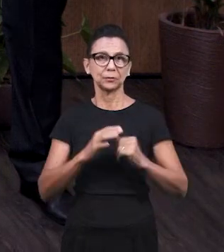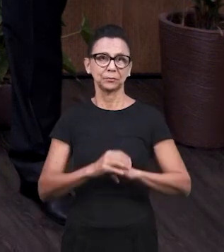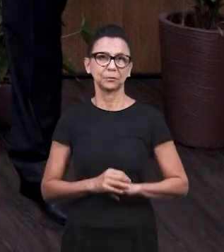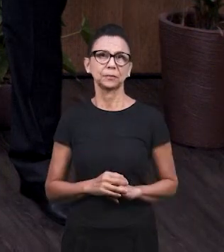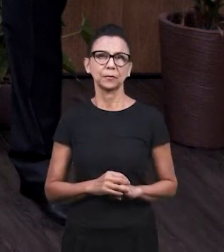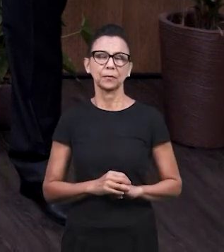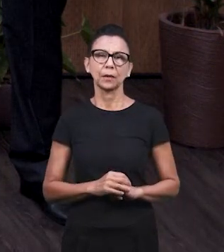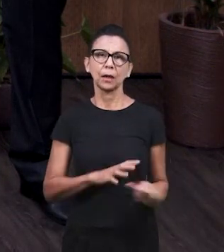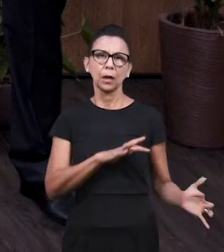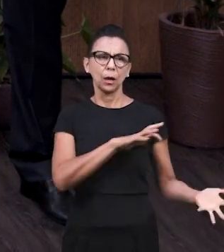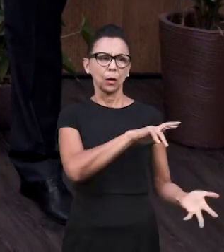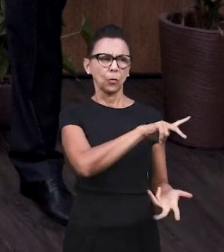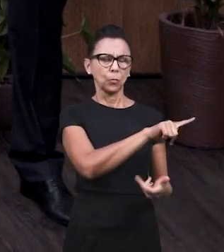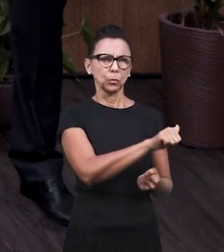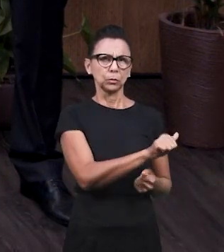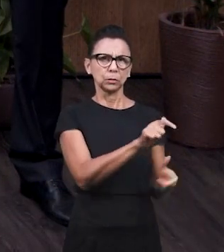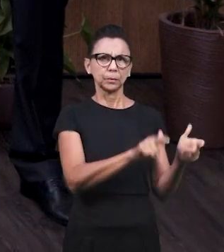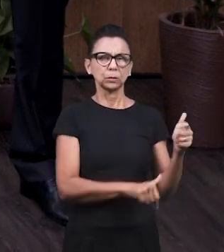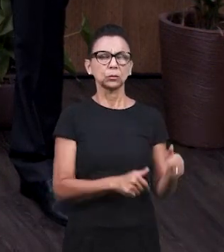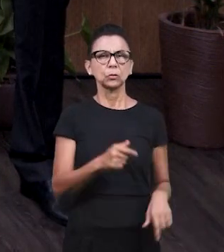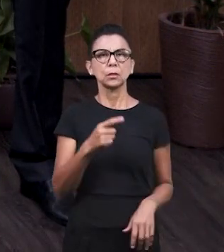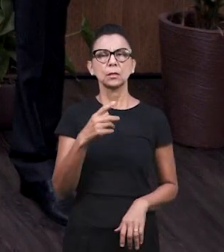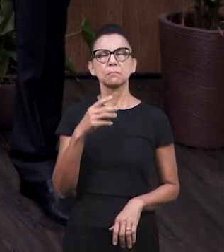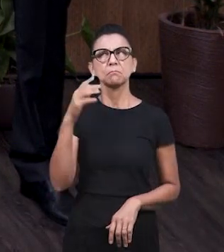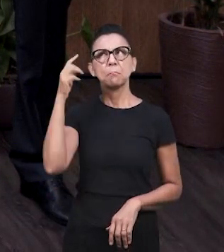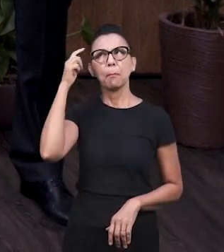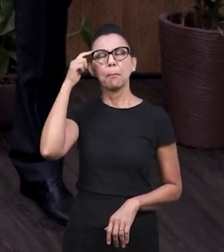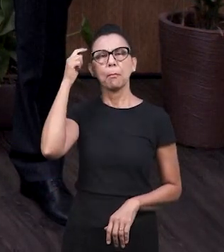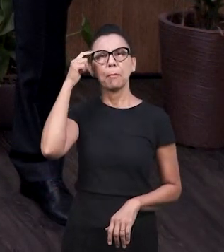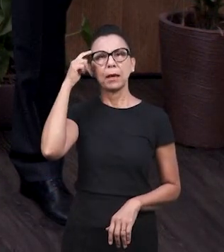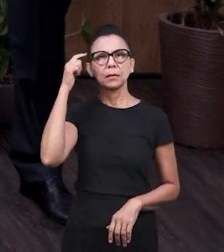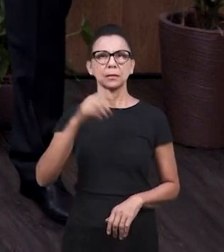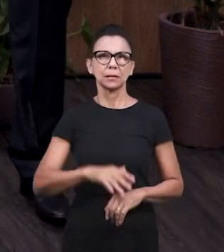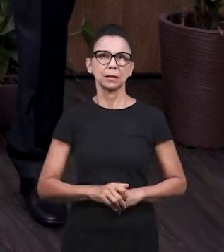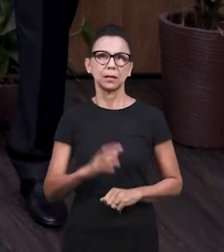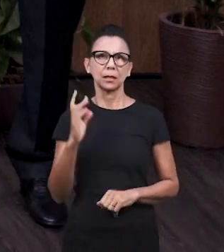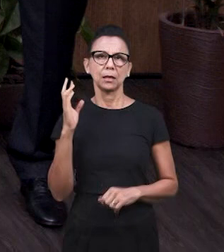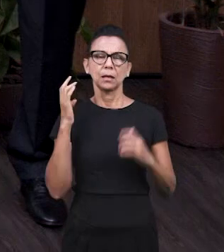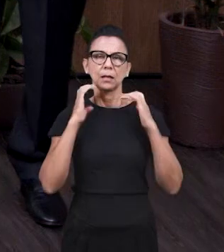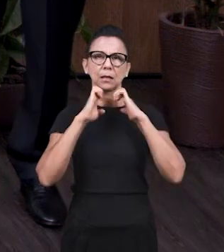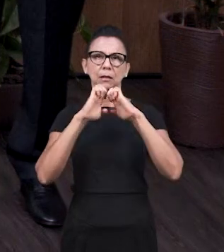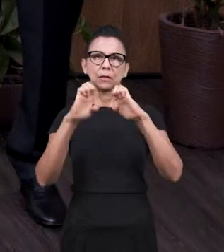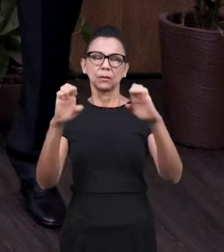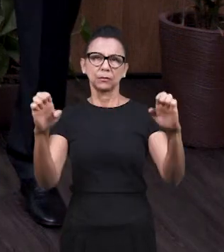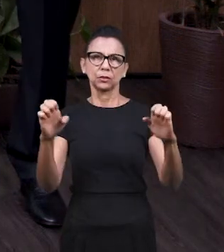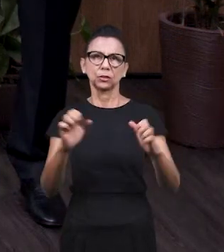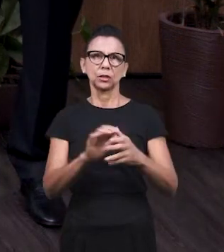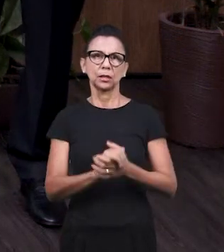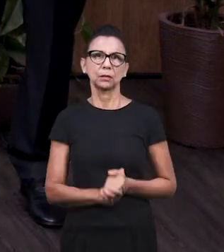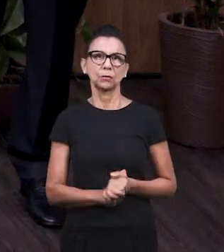est matériel, social, politique et religieux. Mais